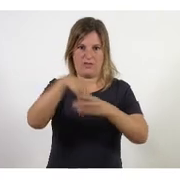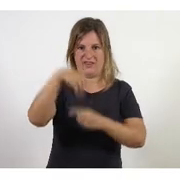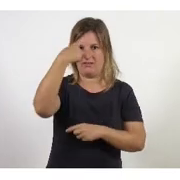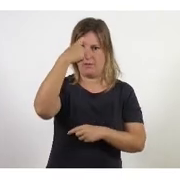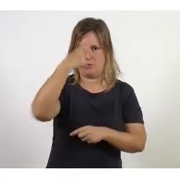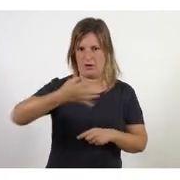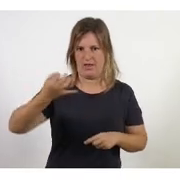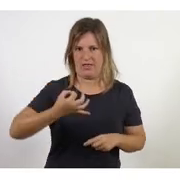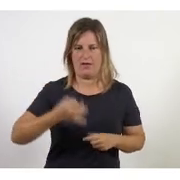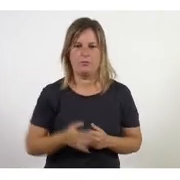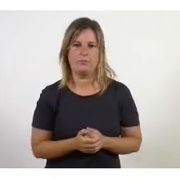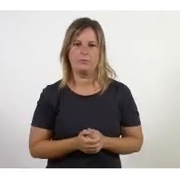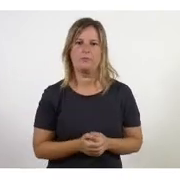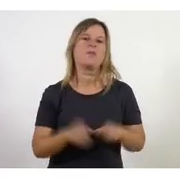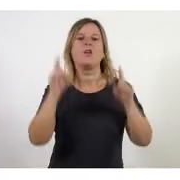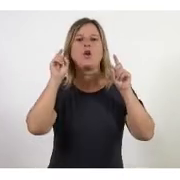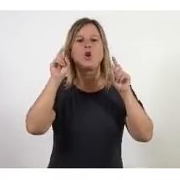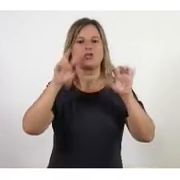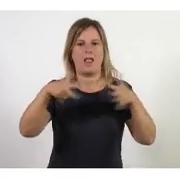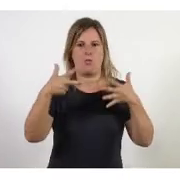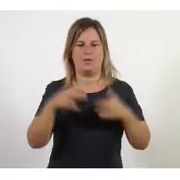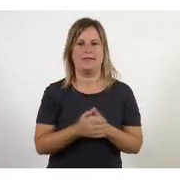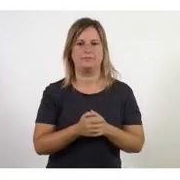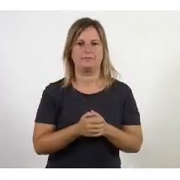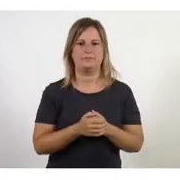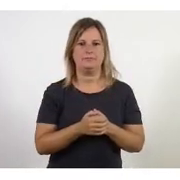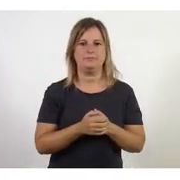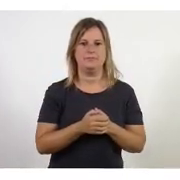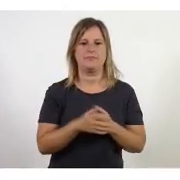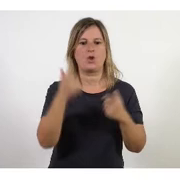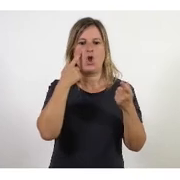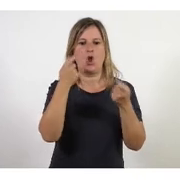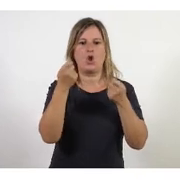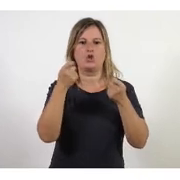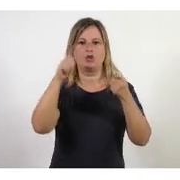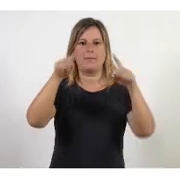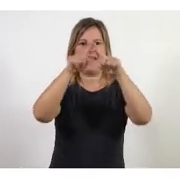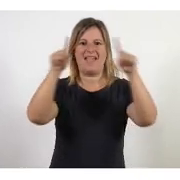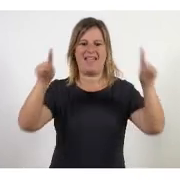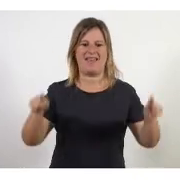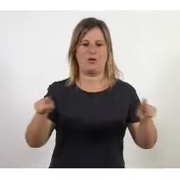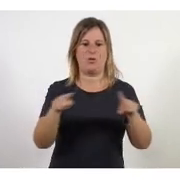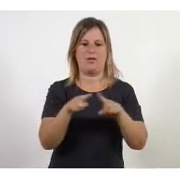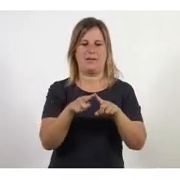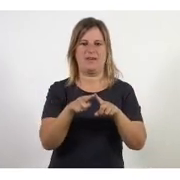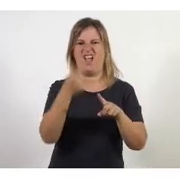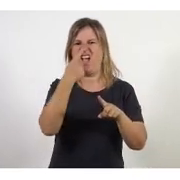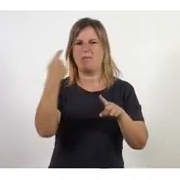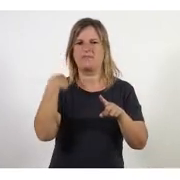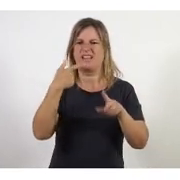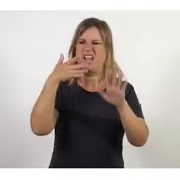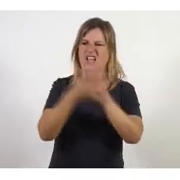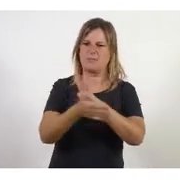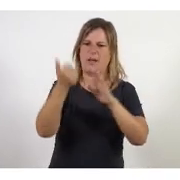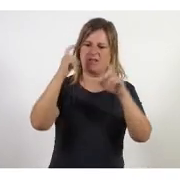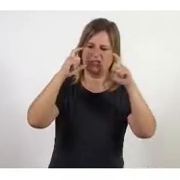Consell número 8. Vigileu també amb l'enquadrament. En el taller de l'any passat parlàvem de planos, aquest any no entrarem